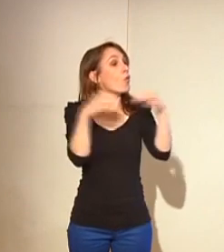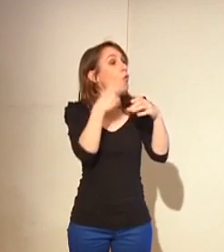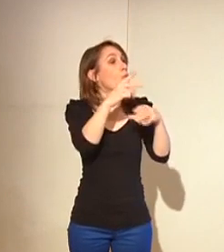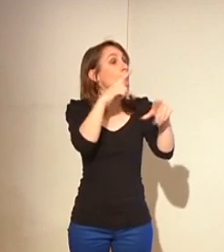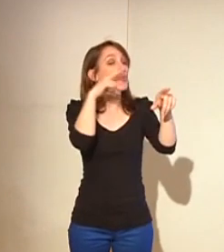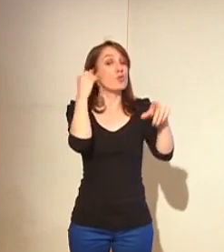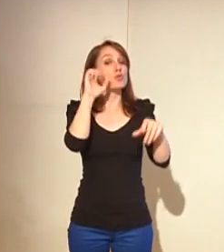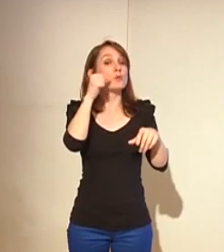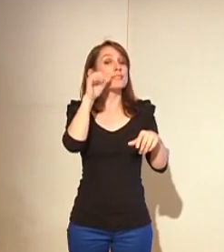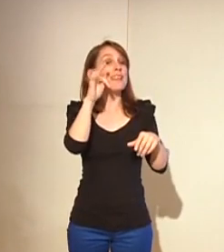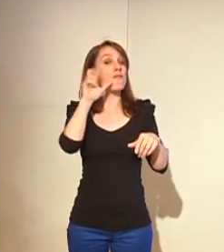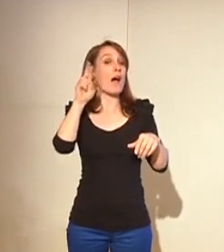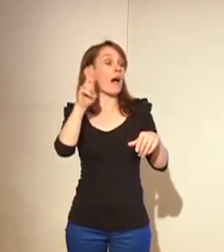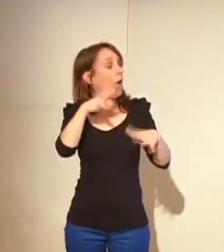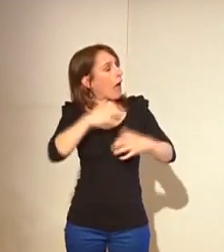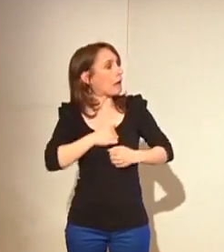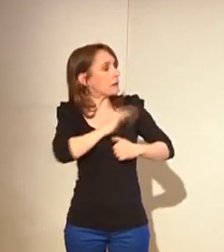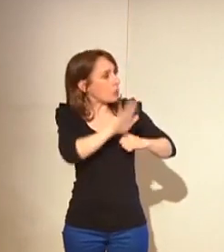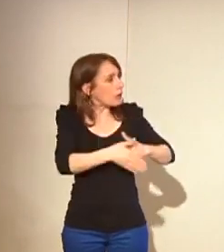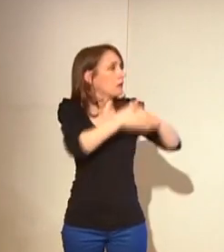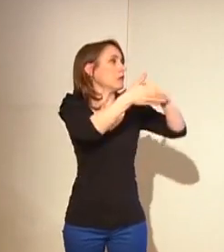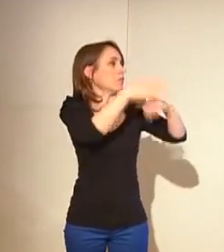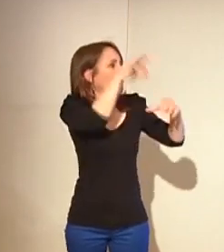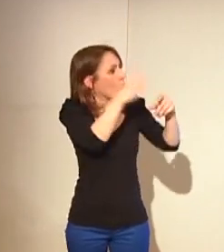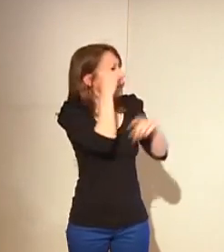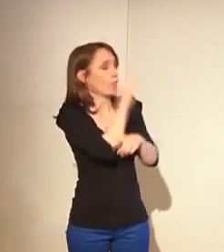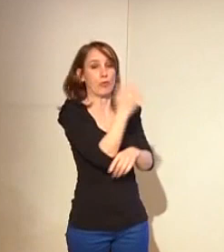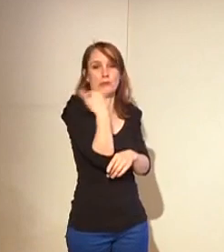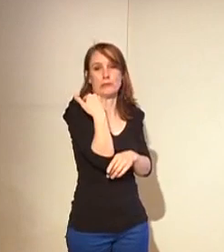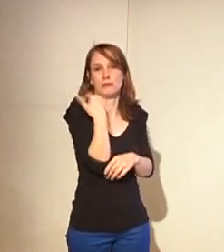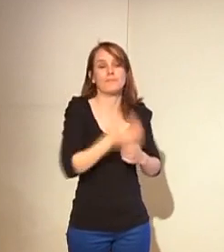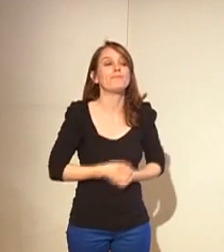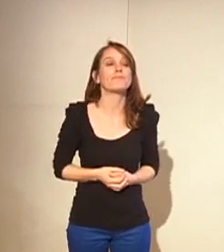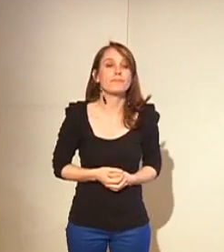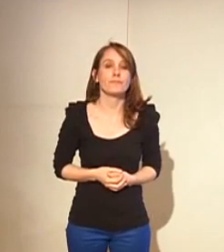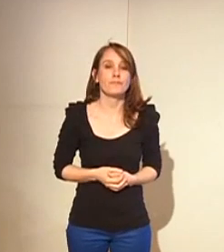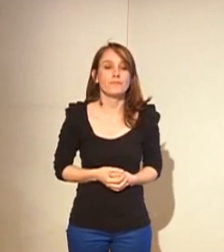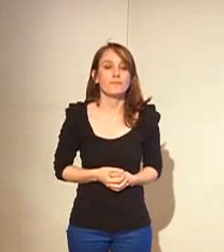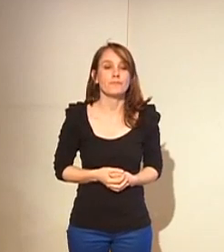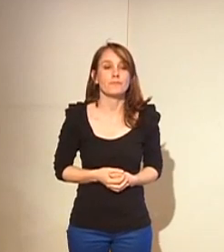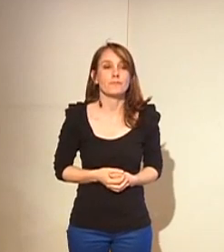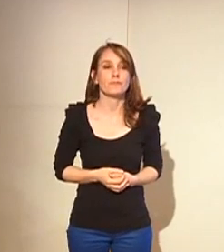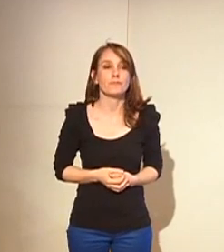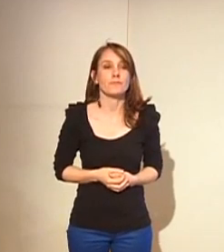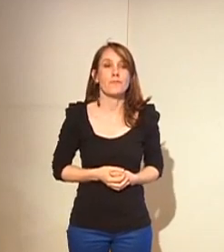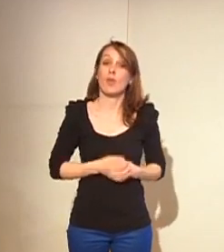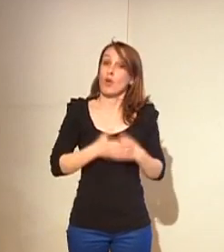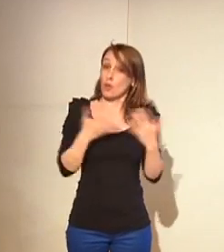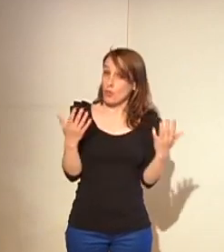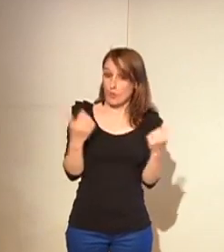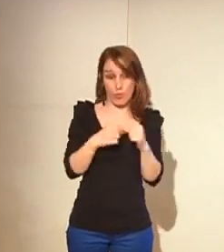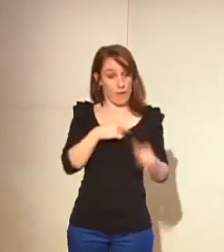vous apporter ses suffrages pour votre élection dès lors c'est notre